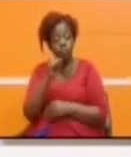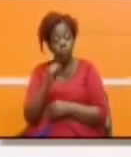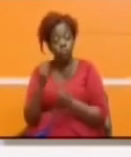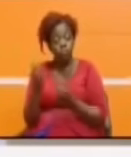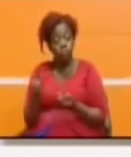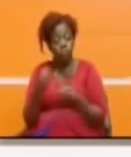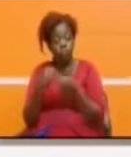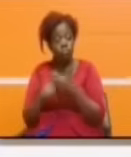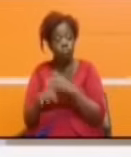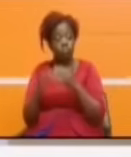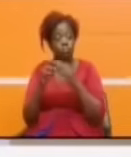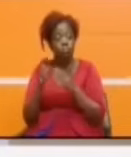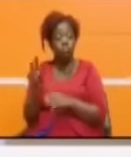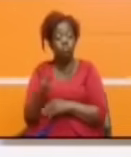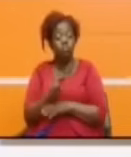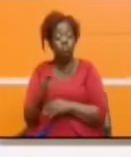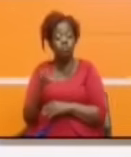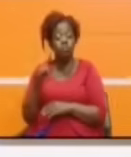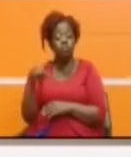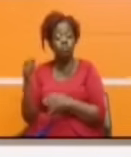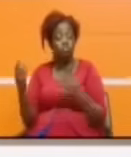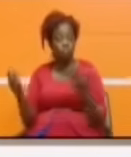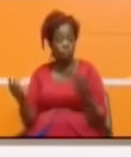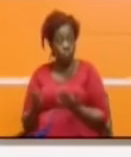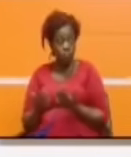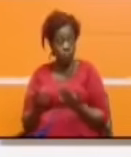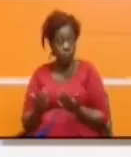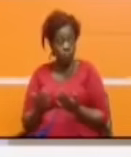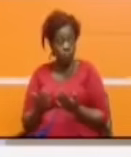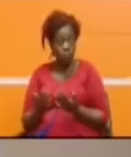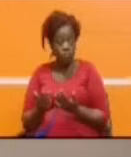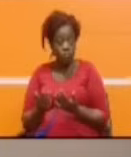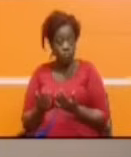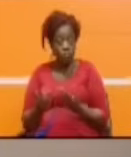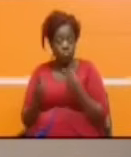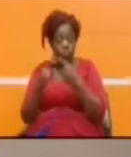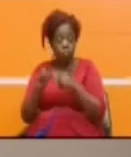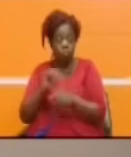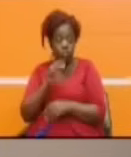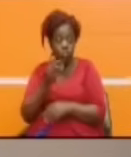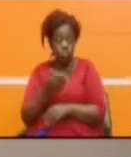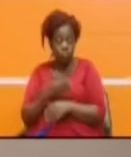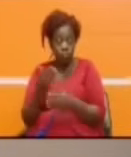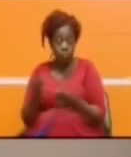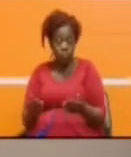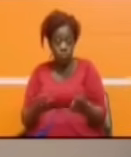bw'otunda amakaaga gafaana naye gati ogenda kudda wa naye omukyala amubika